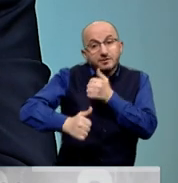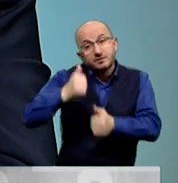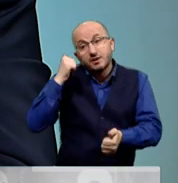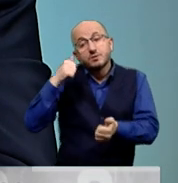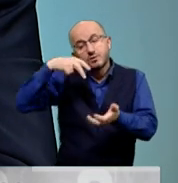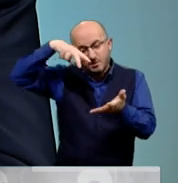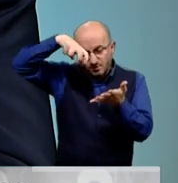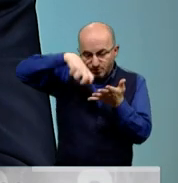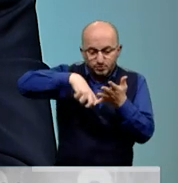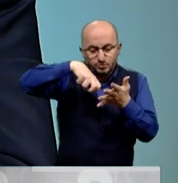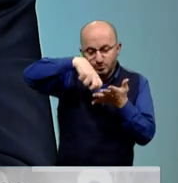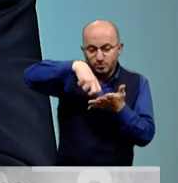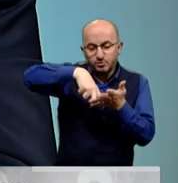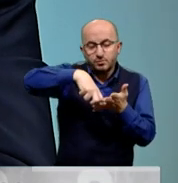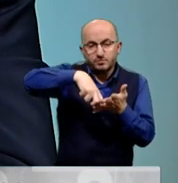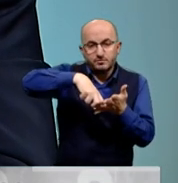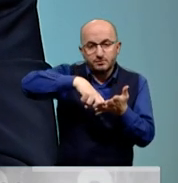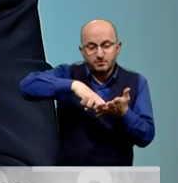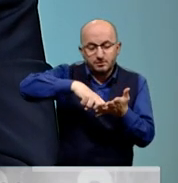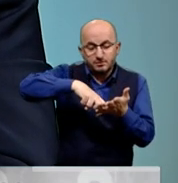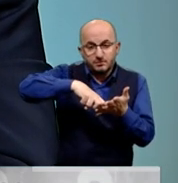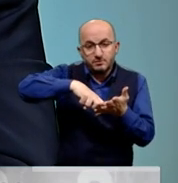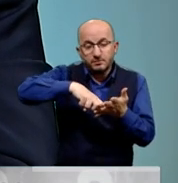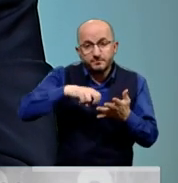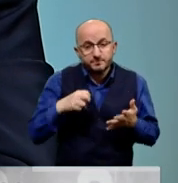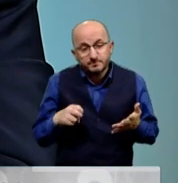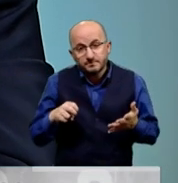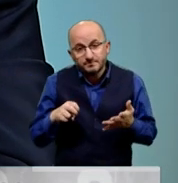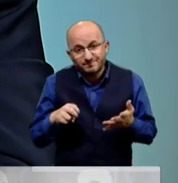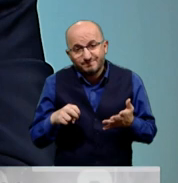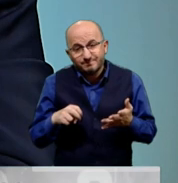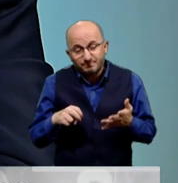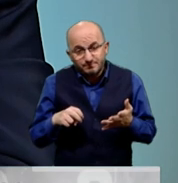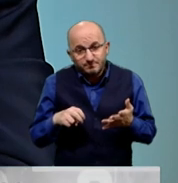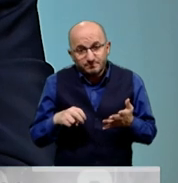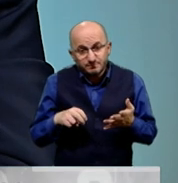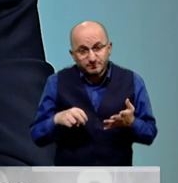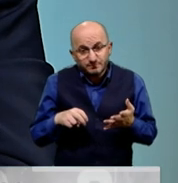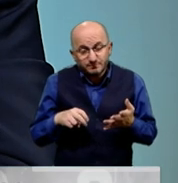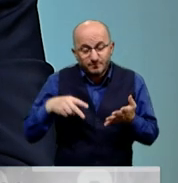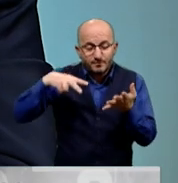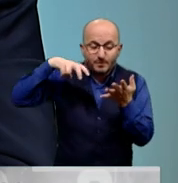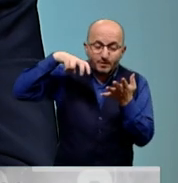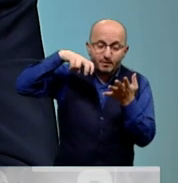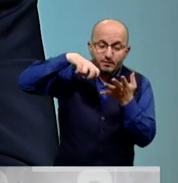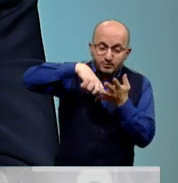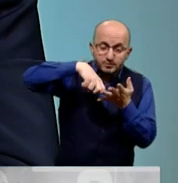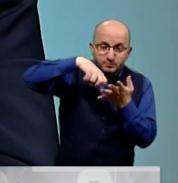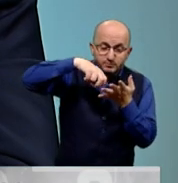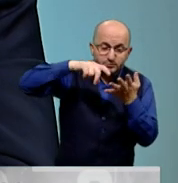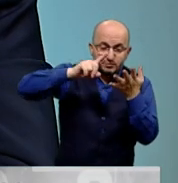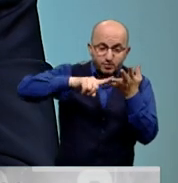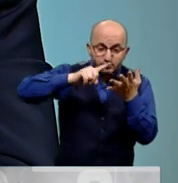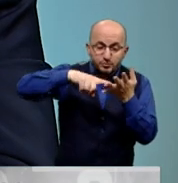oturur Yani tabii Evet geri döner burada Mesela oturmuş ise yani 4